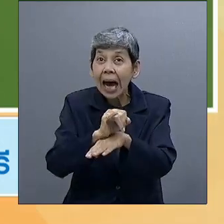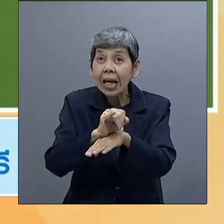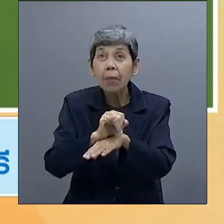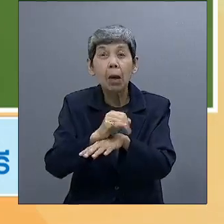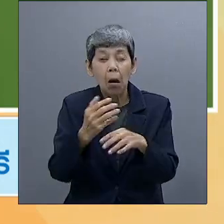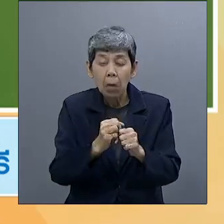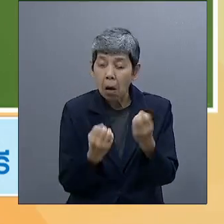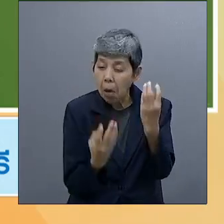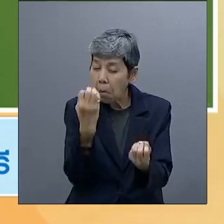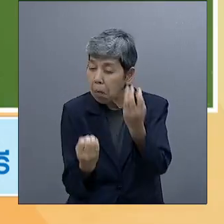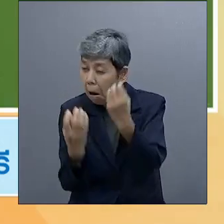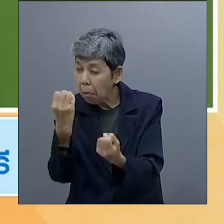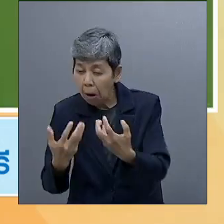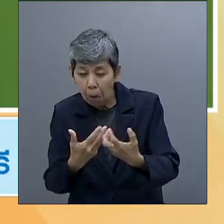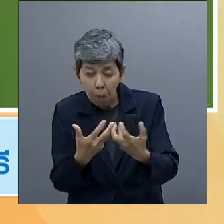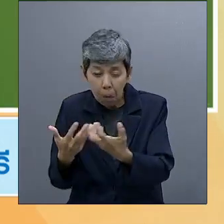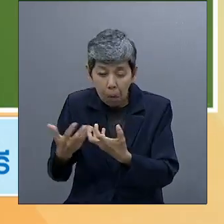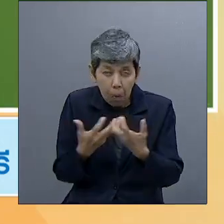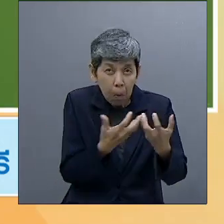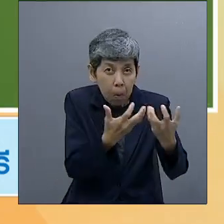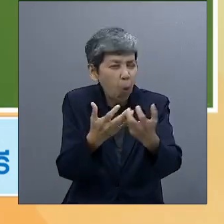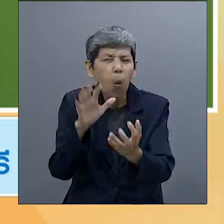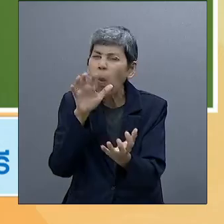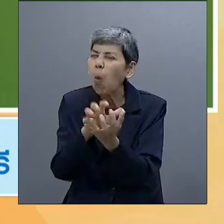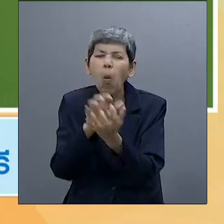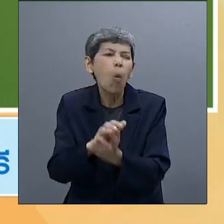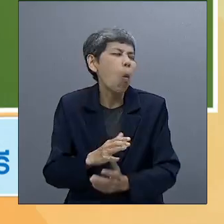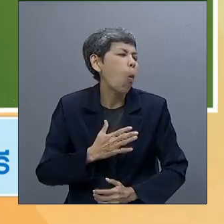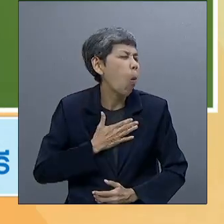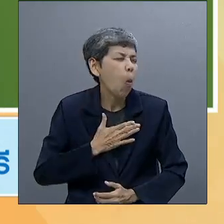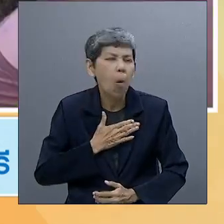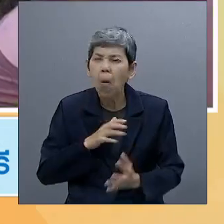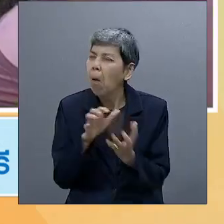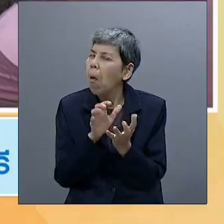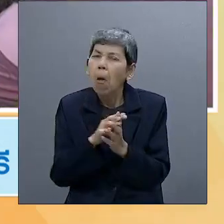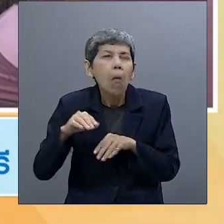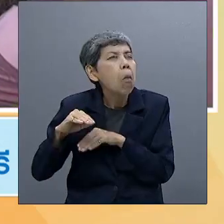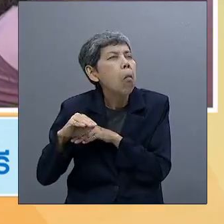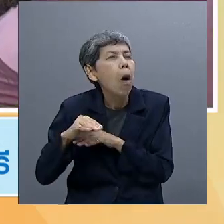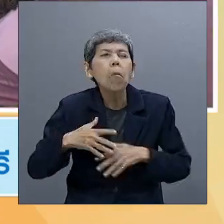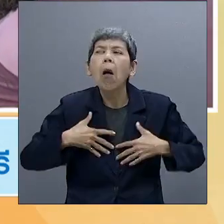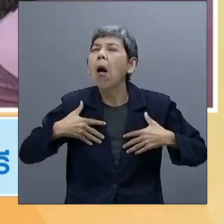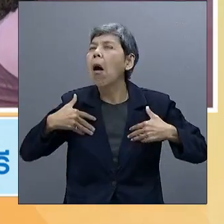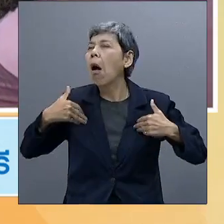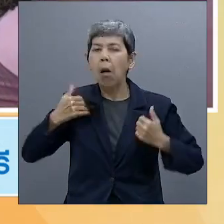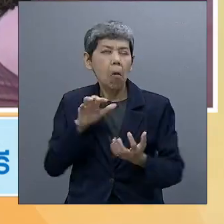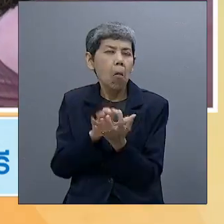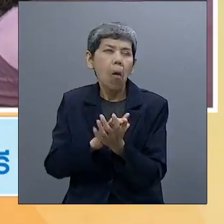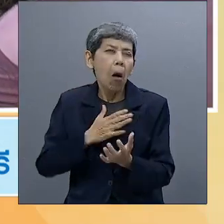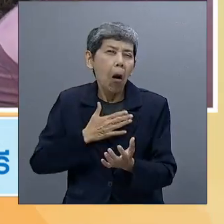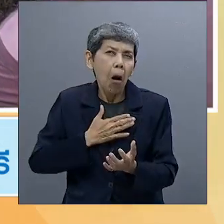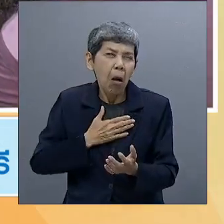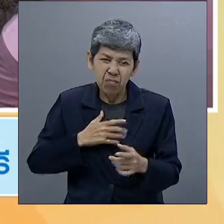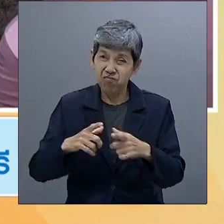ารกทึบนะคะมีหญ้าขึ้นนี่เป็นของชอบนี่เป็นพื้นที่ที่ จระเข้อยู่อาศัยได้ดีเลยทีเดียวนะคะแล้วก็เป็นพื้น